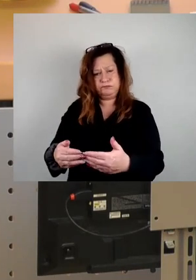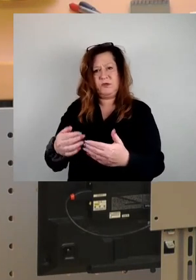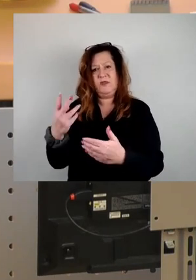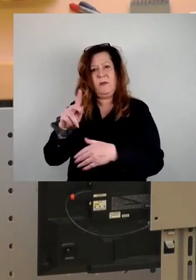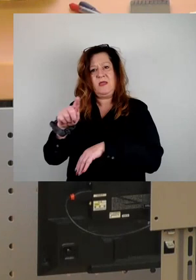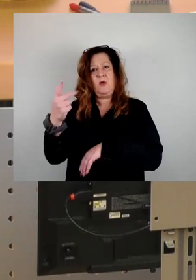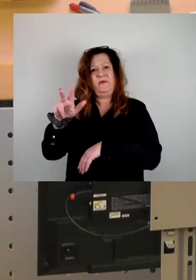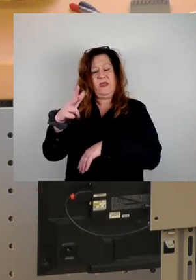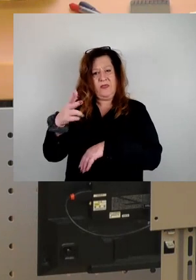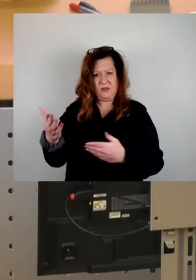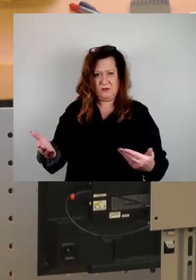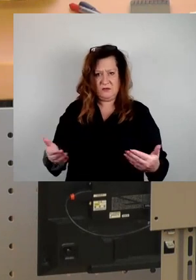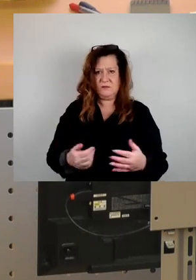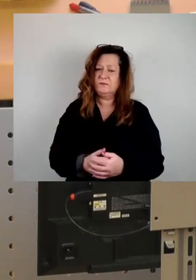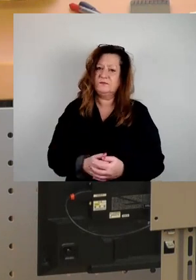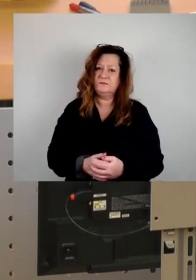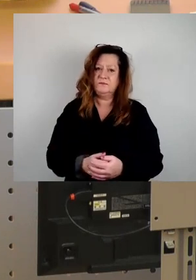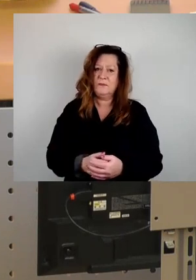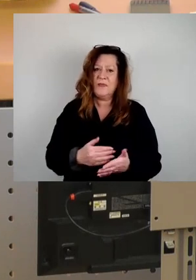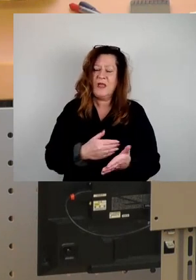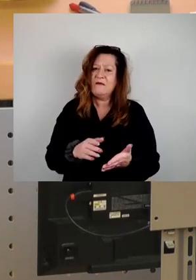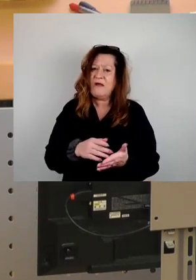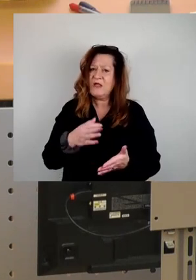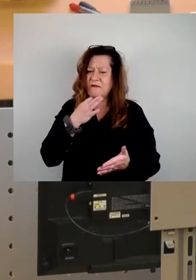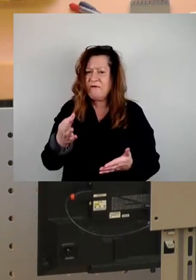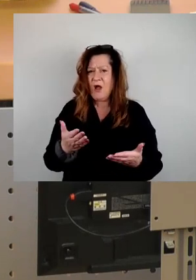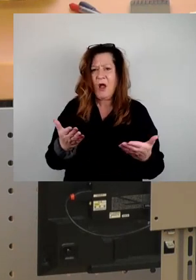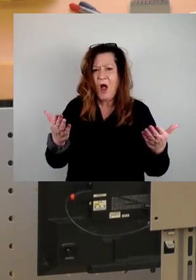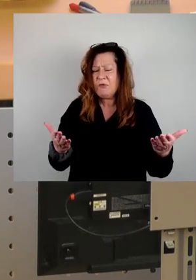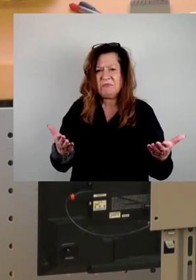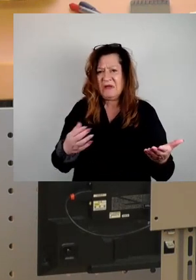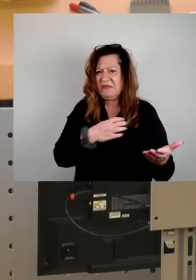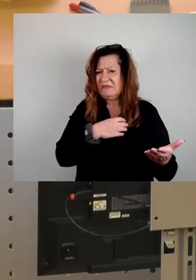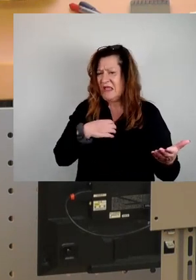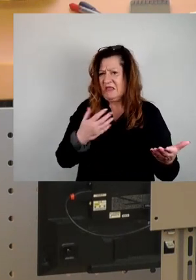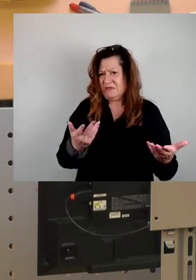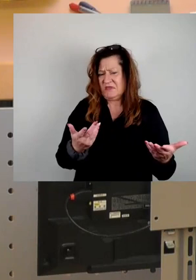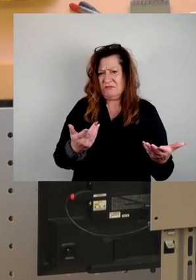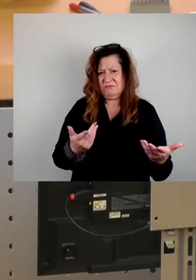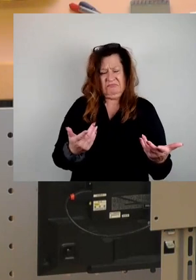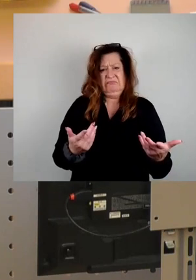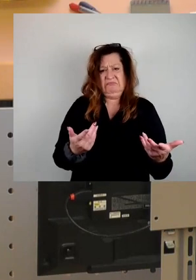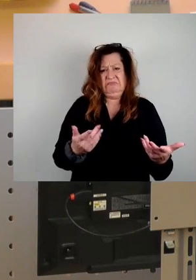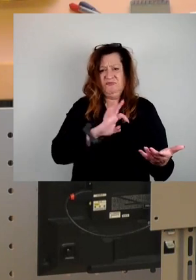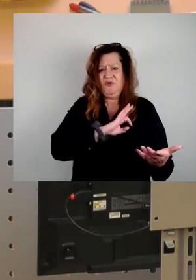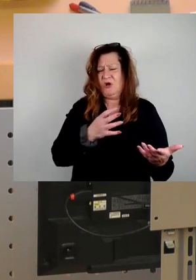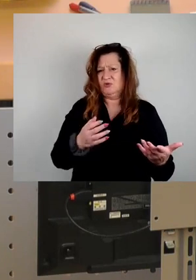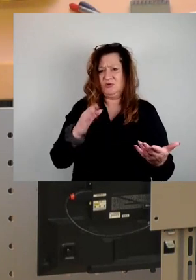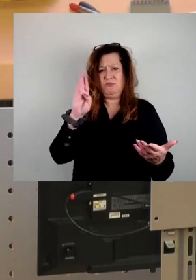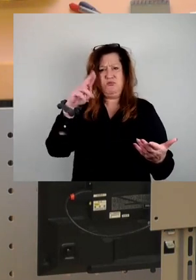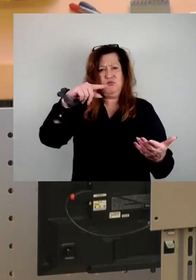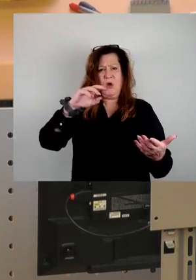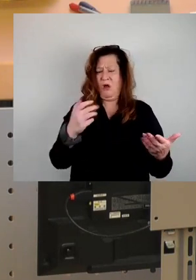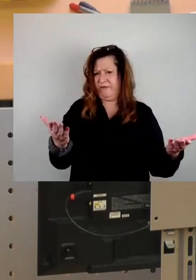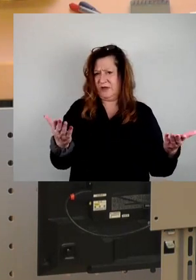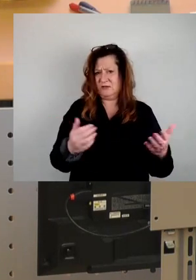2033. Die weitere Frage war, was bringt Dresden die Buga? Die Frage kann man nicht mit einem Satz beantworten. Die Buga